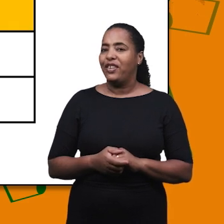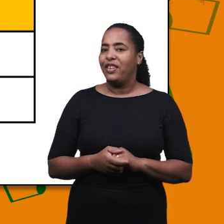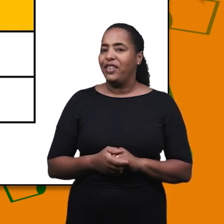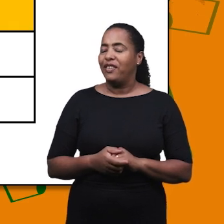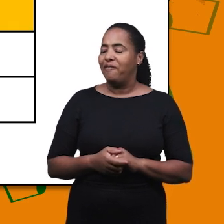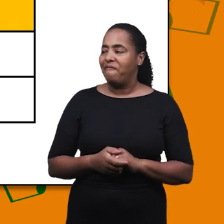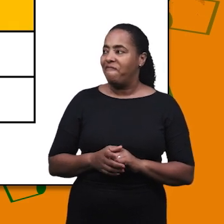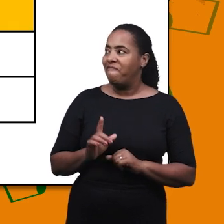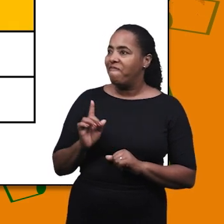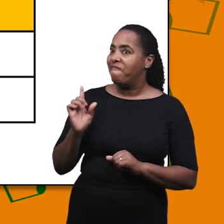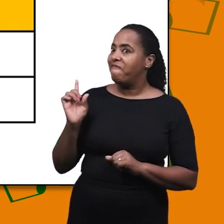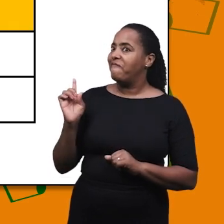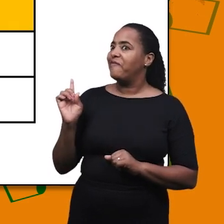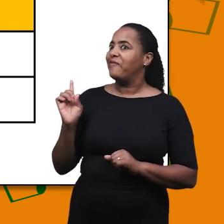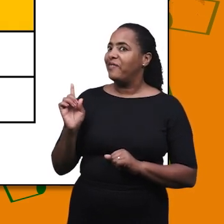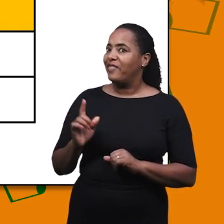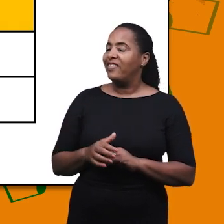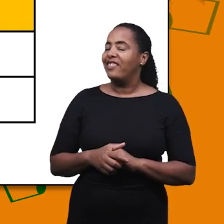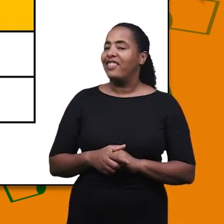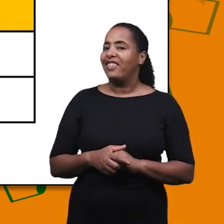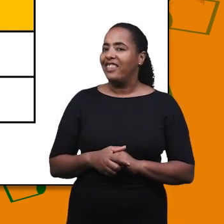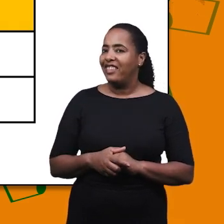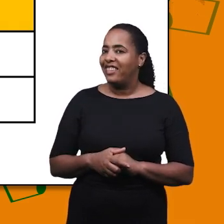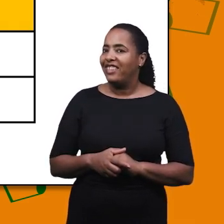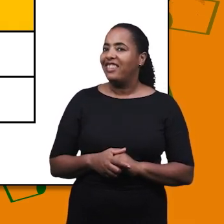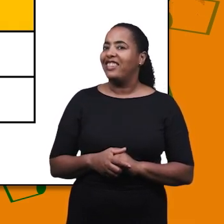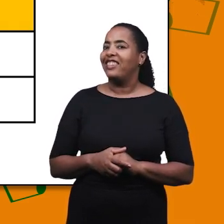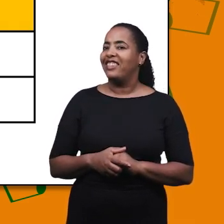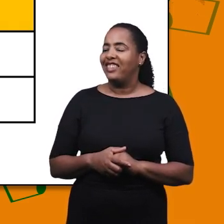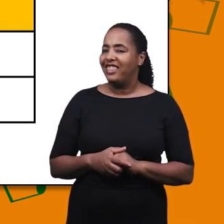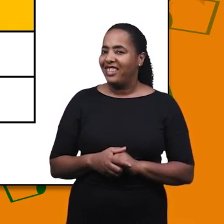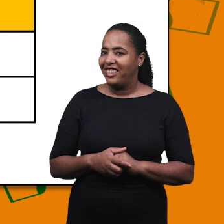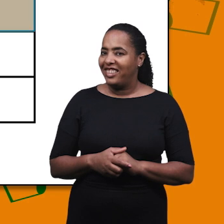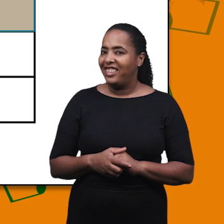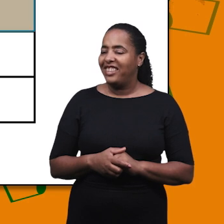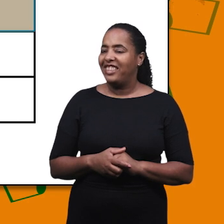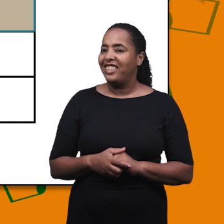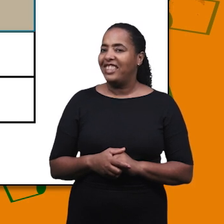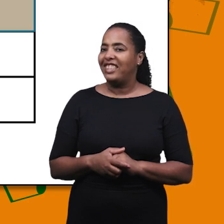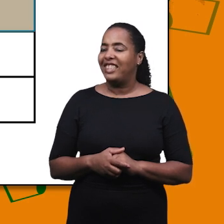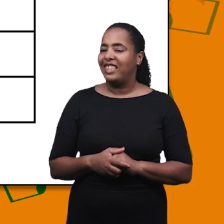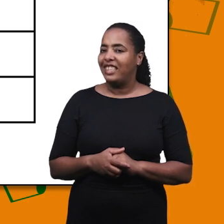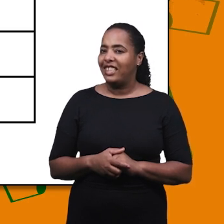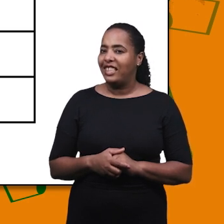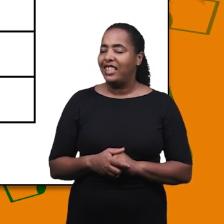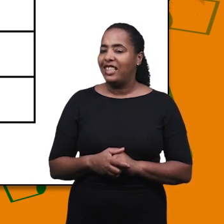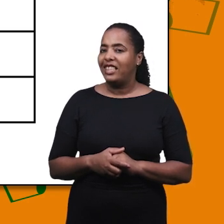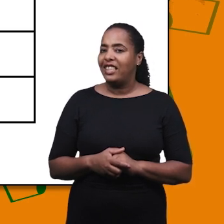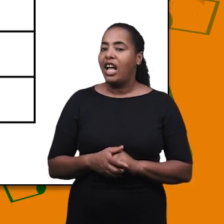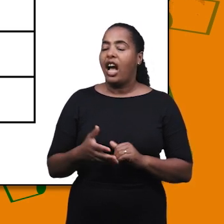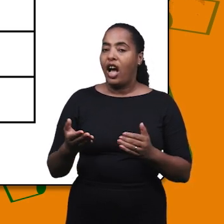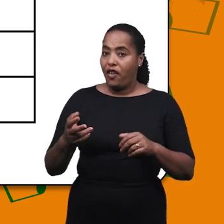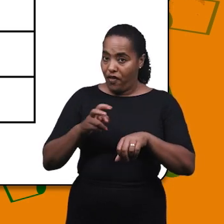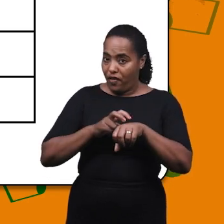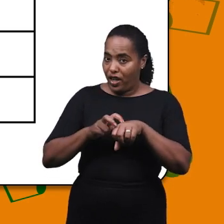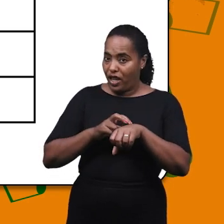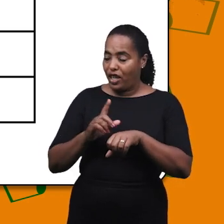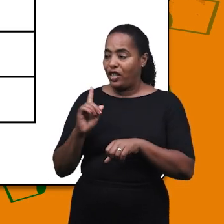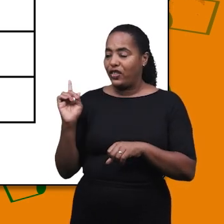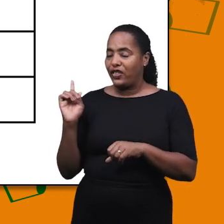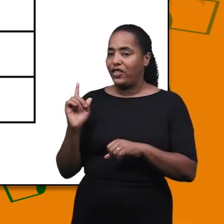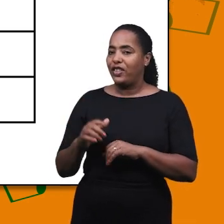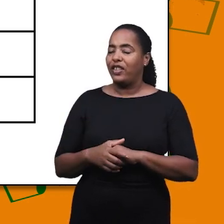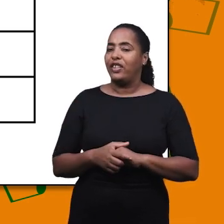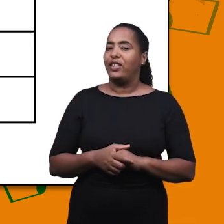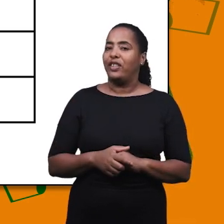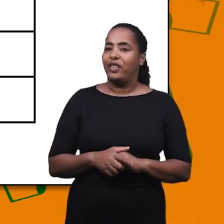La prochaine, Ré, sol, sol, sol, sol, lá, si, lá, mi. et là maintenant la phrase